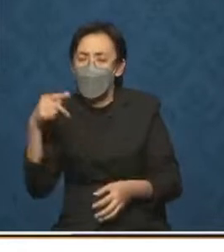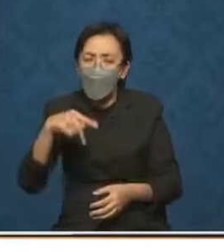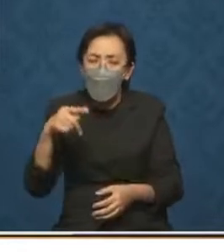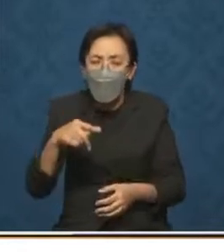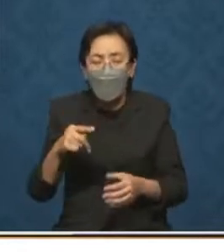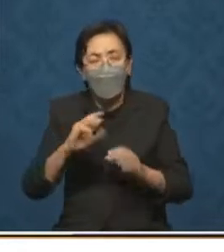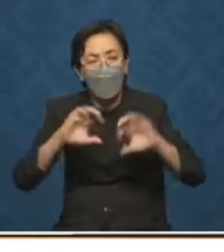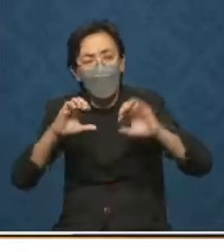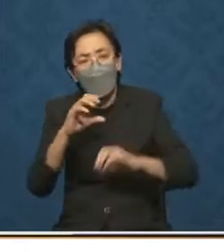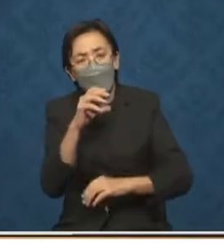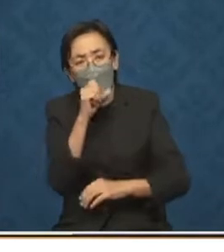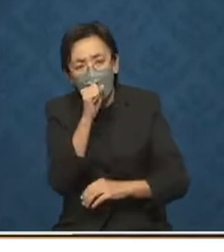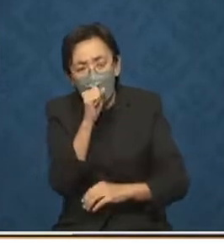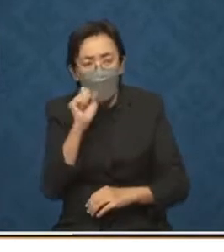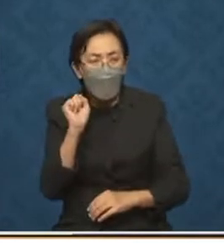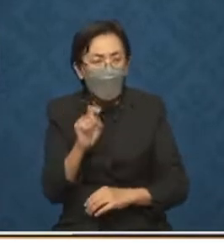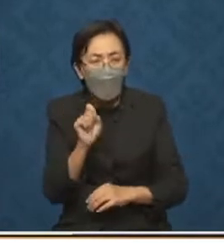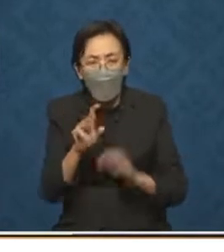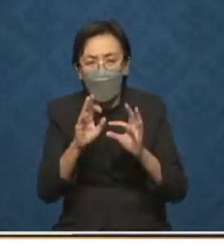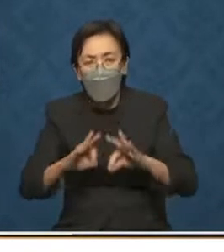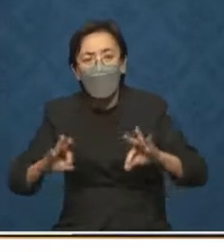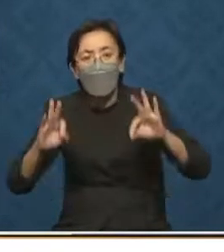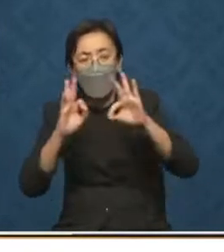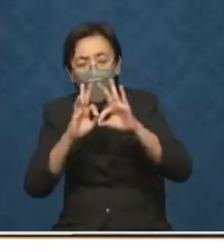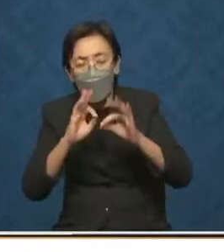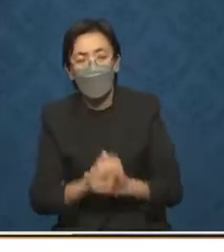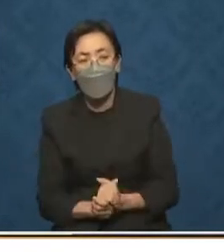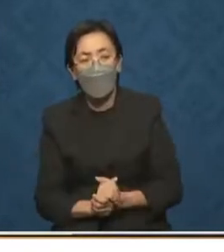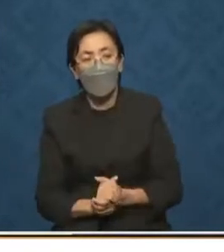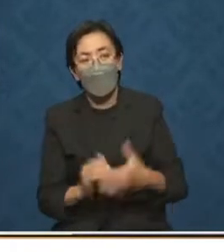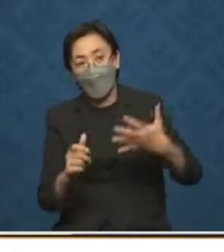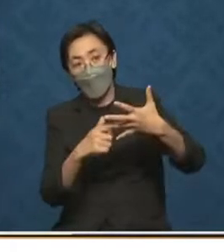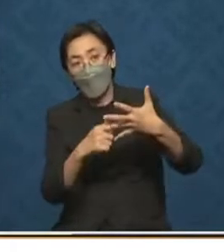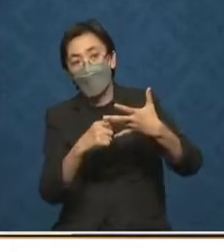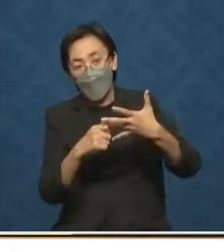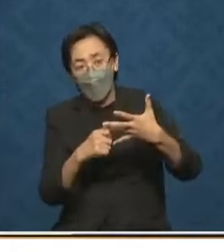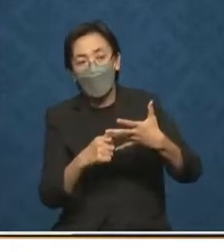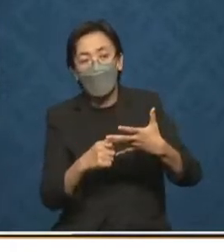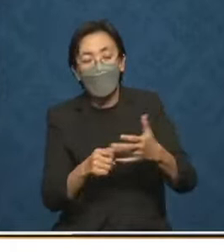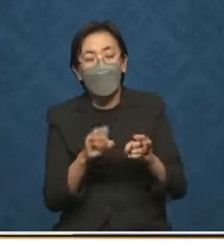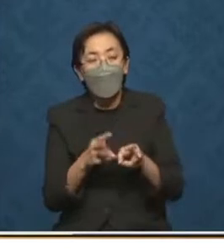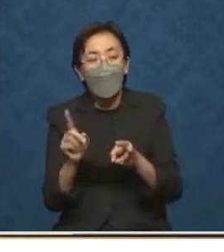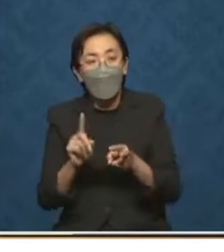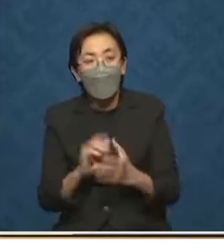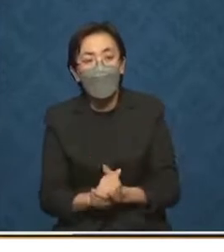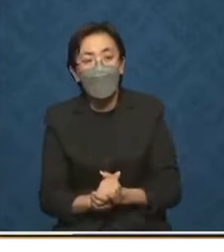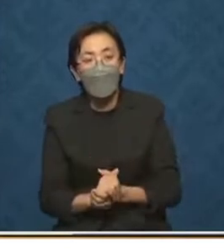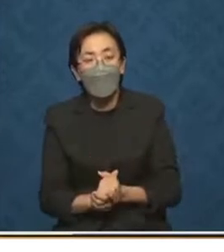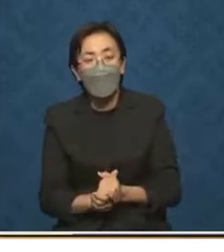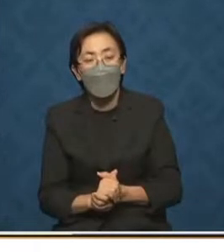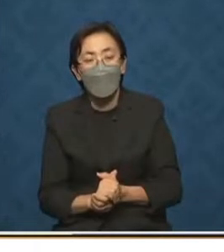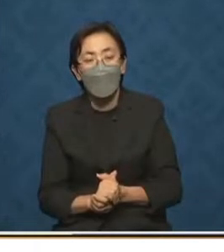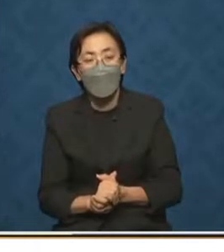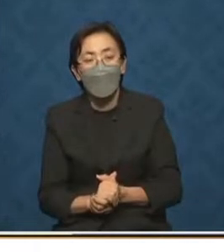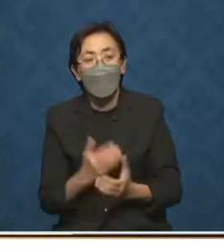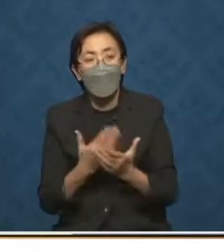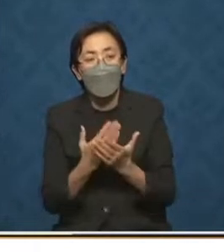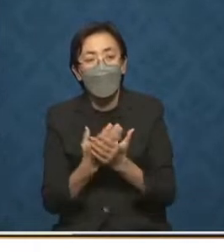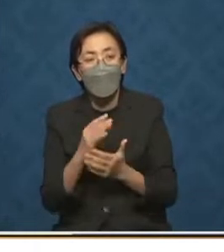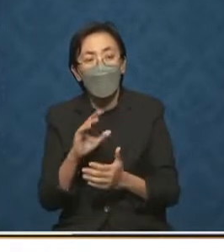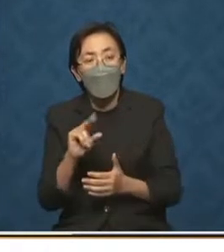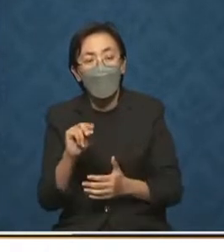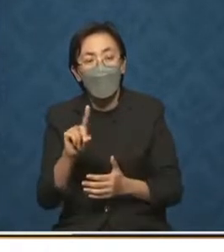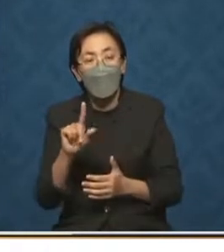ในราษการรบหรือจำเป็นเล่งดวนนี่เป็นการคัดเลือกกอสรางรัวซึงมีวงเงินทงหมด 31 ล้านเศษ